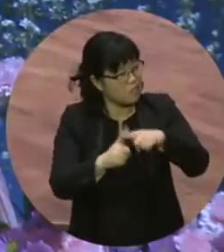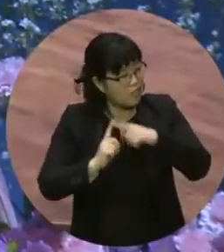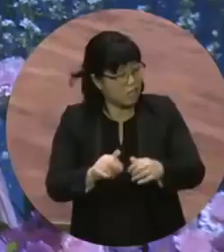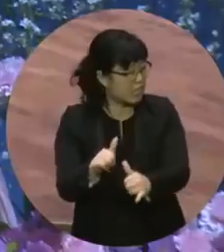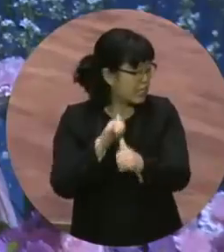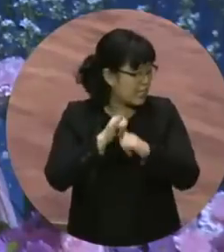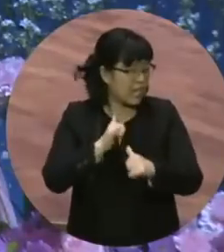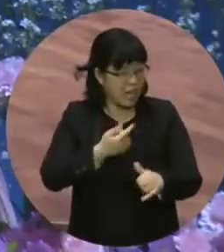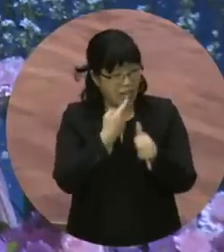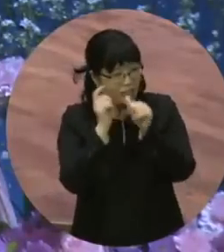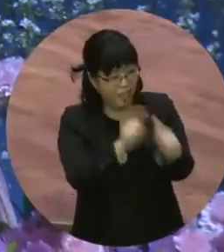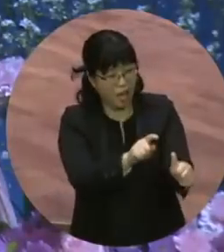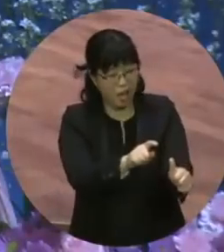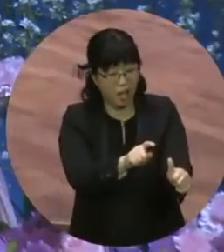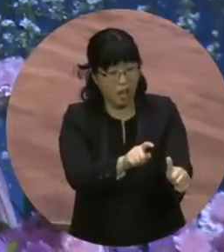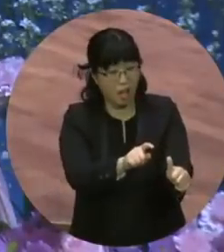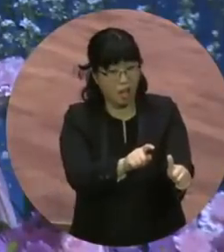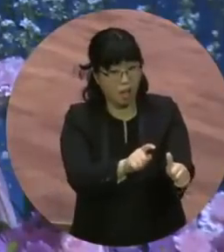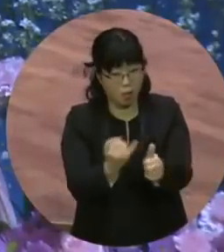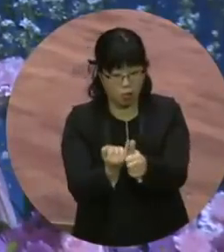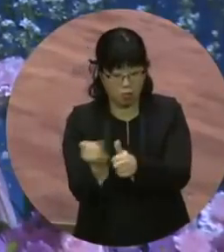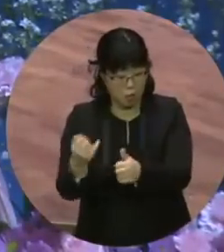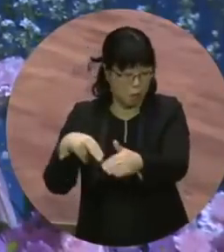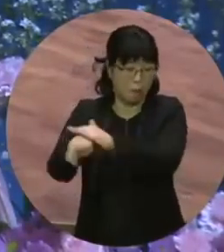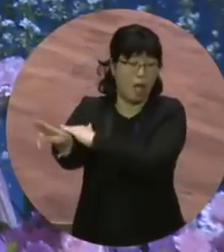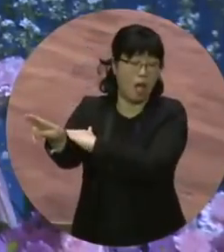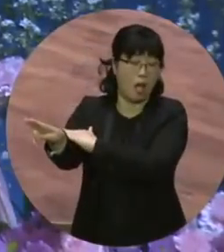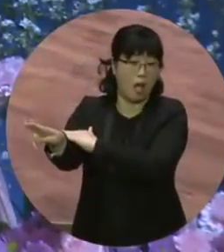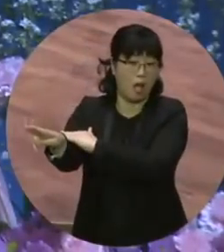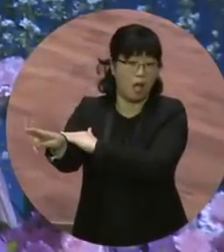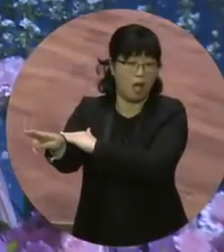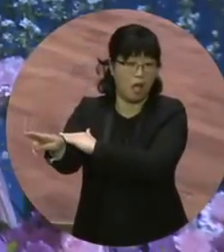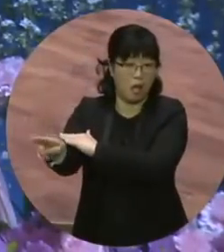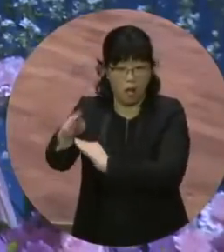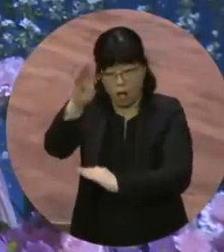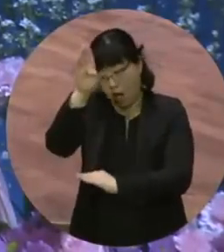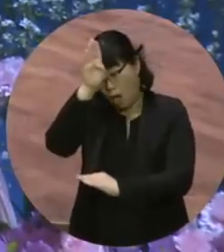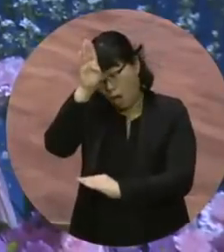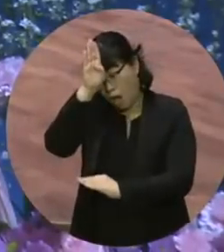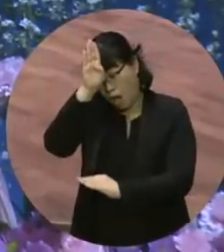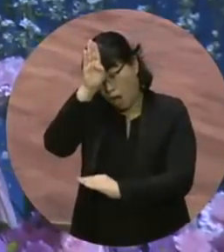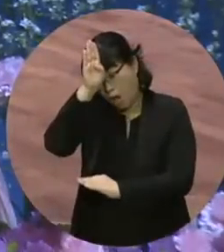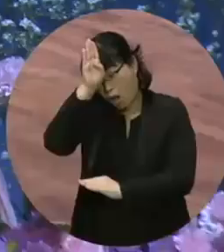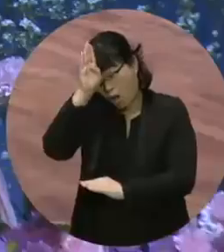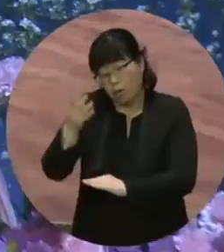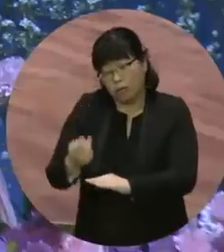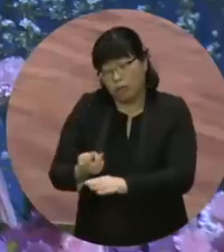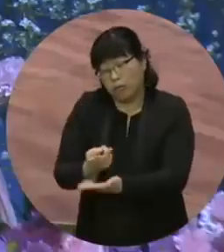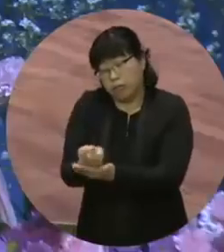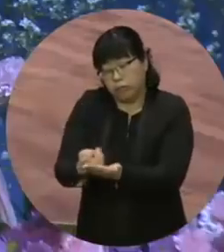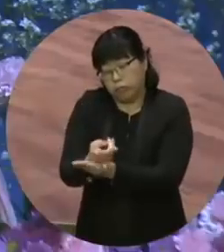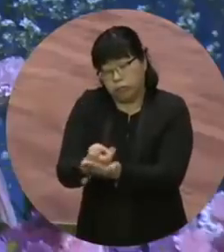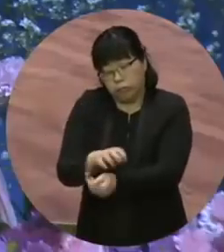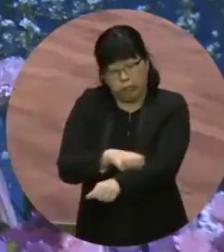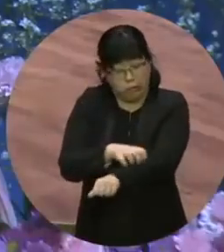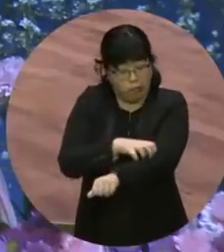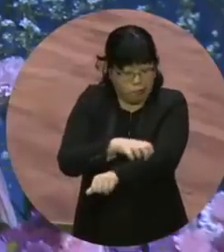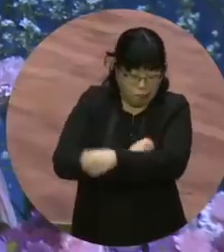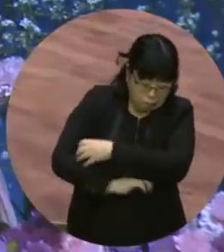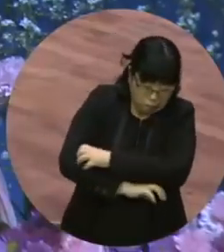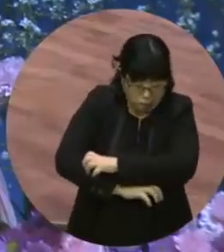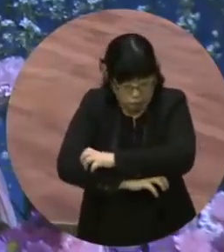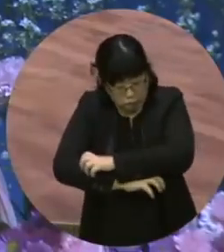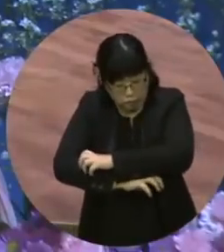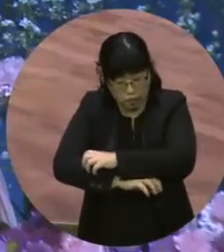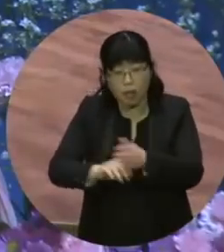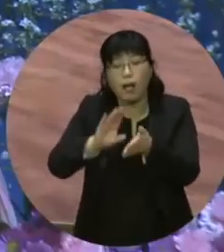가운데 하나님이 없는 것 같지요. 하나님이 떠난 것 같지요. 아니에요. 하나님은 한 번도